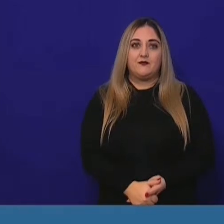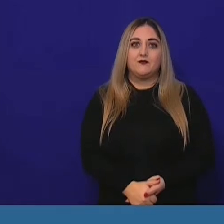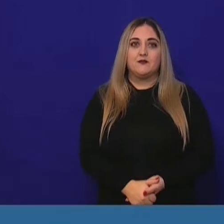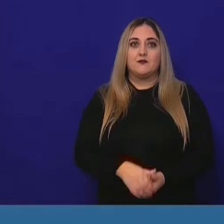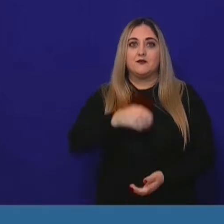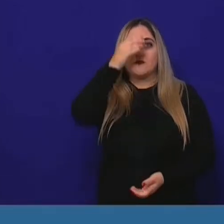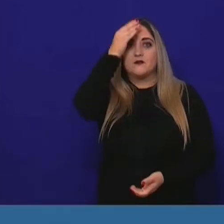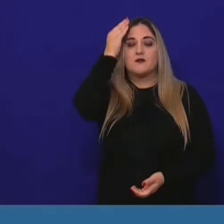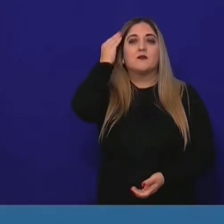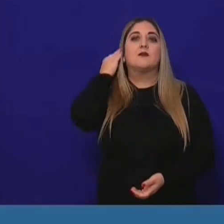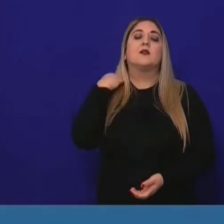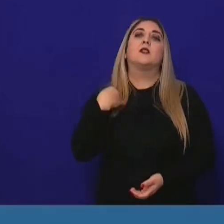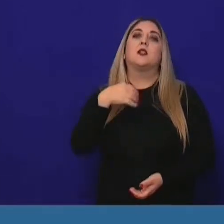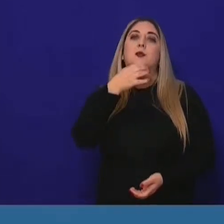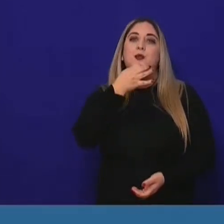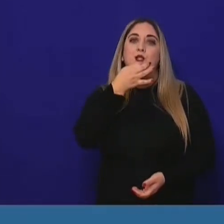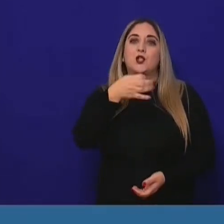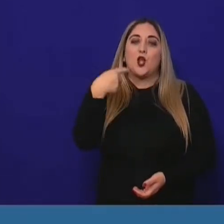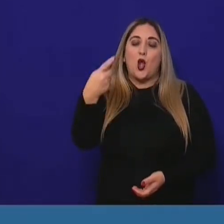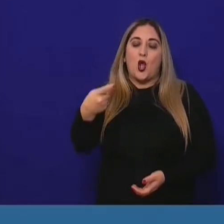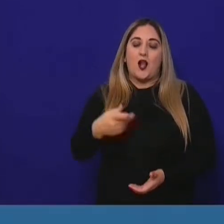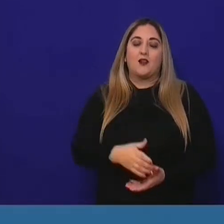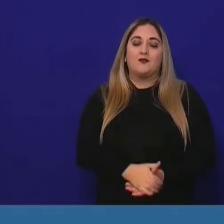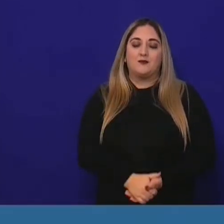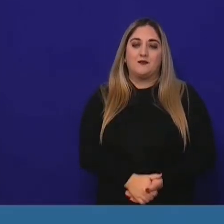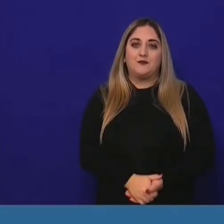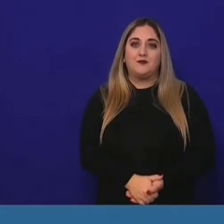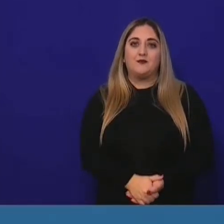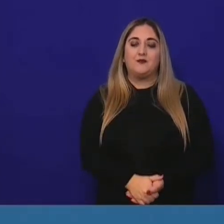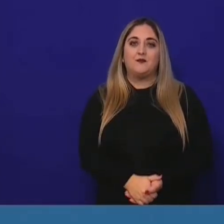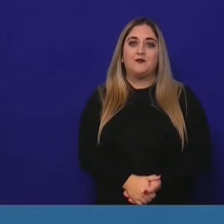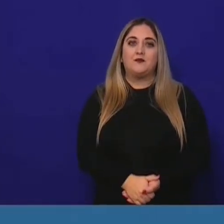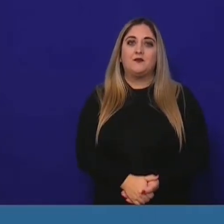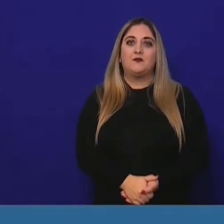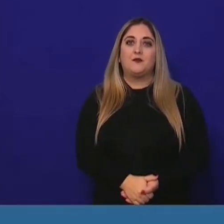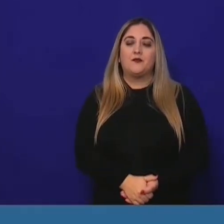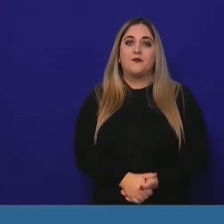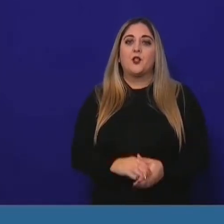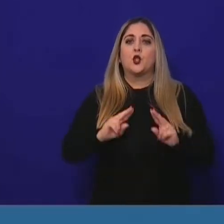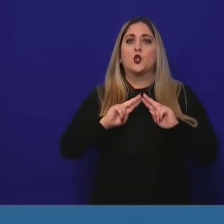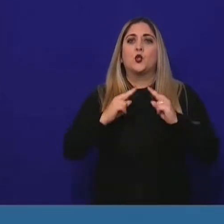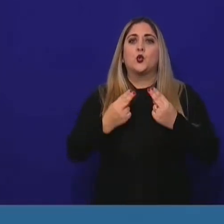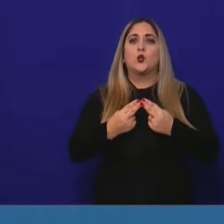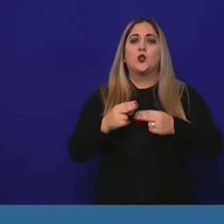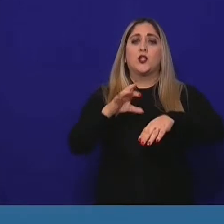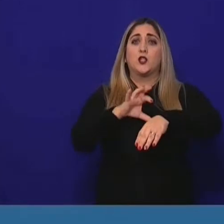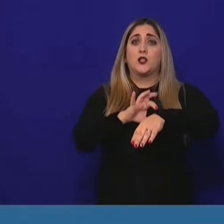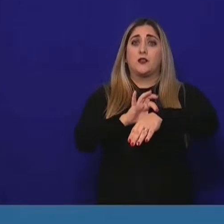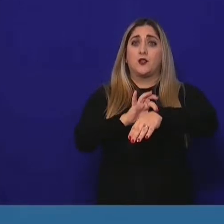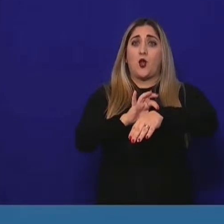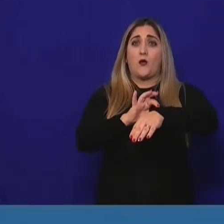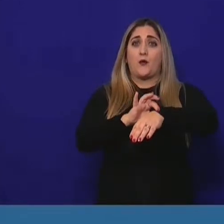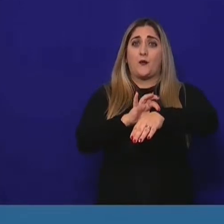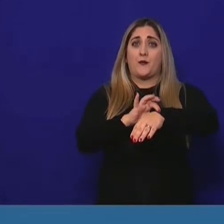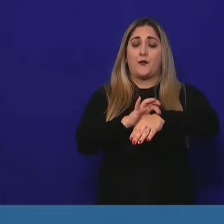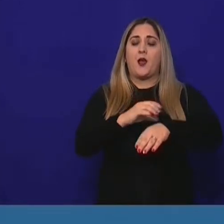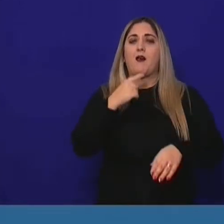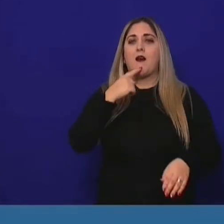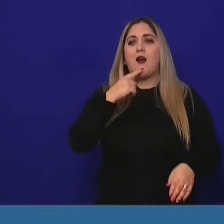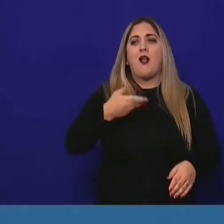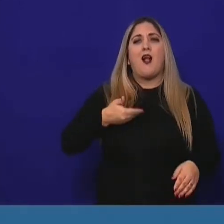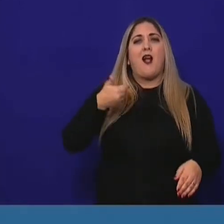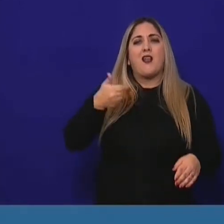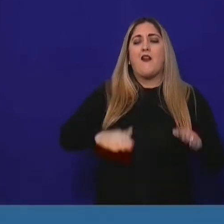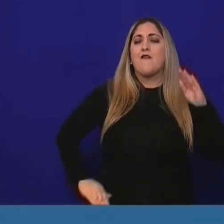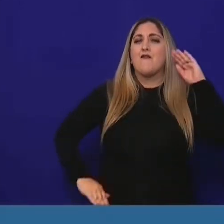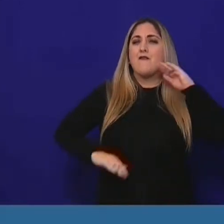Thank you, Professor Gauci. Adria Moggi from Times of Malta. The Doctors' Union are calling for Malta to have a full ban on UK and